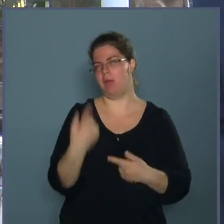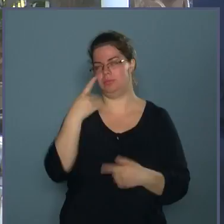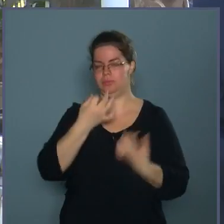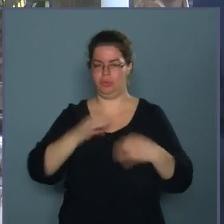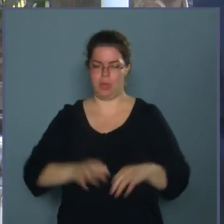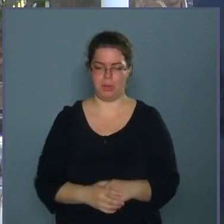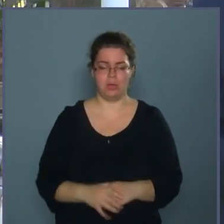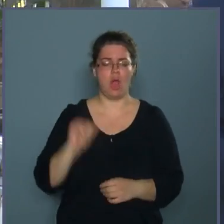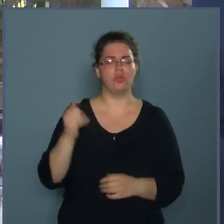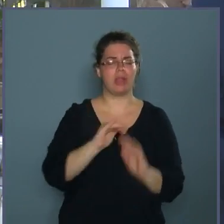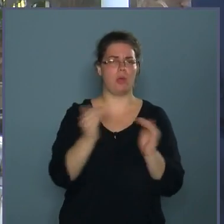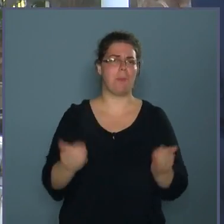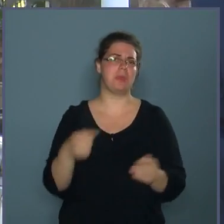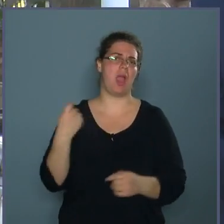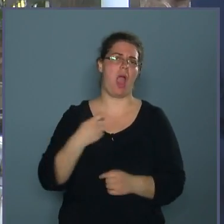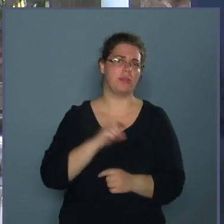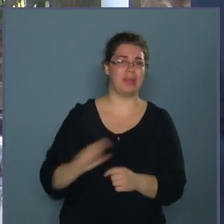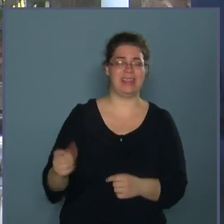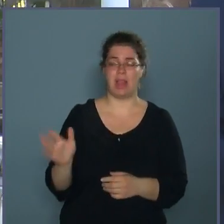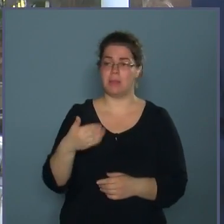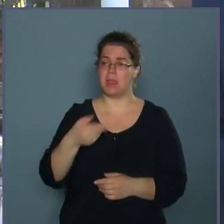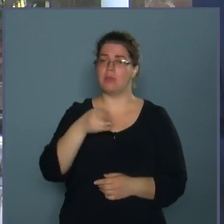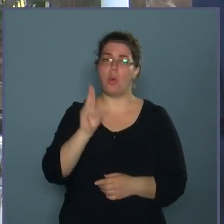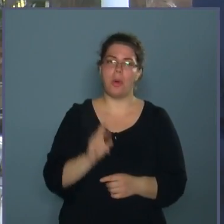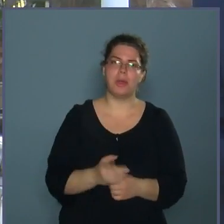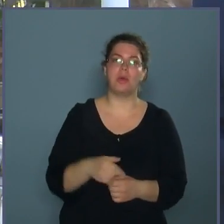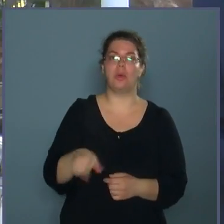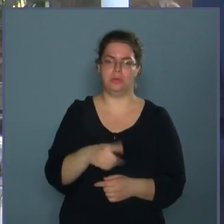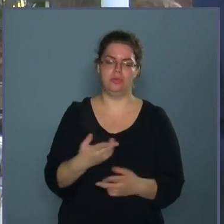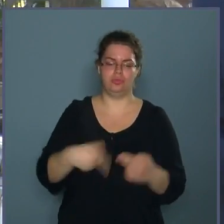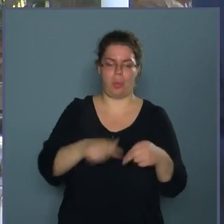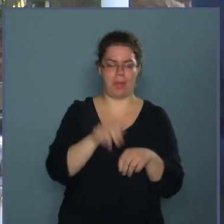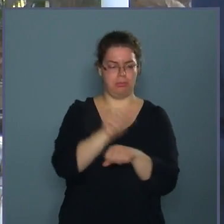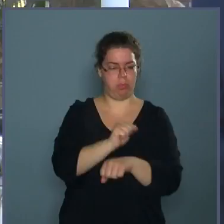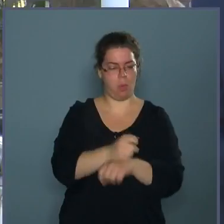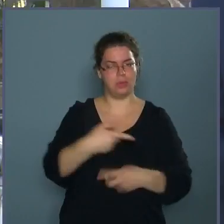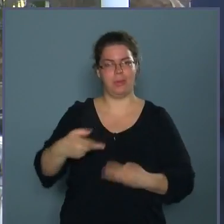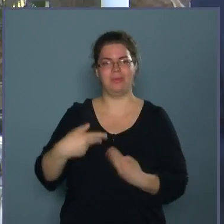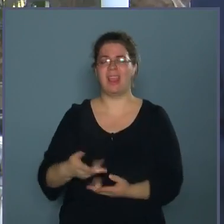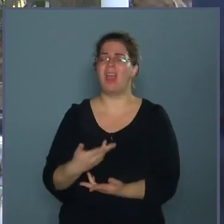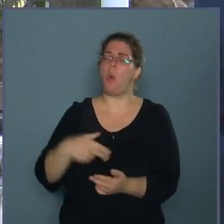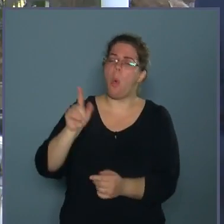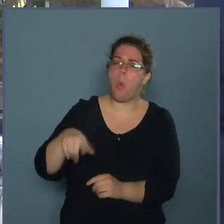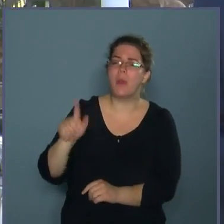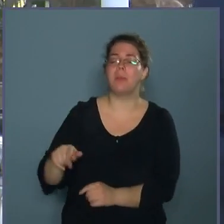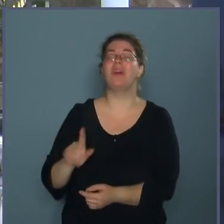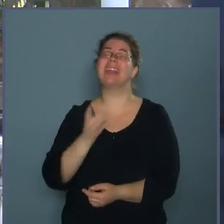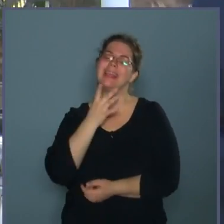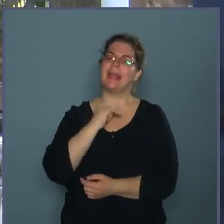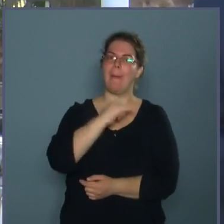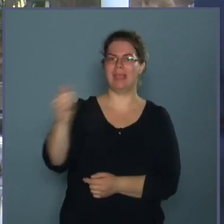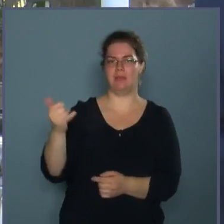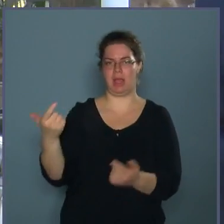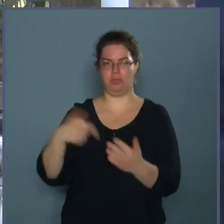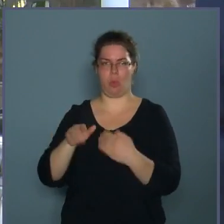A jutadombi harcokért a nemzetőrök közül is sokan kerültek börtönbe, és töltöttek ott hónapokat, de inkább